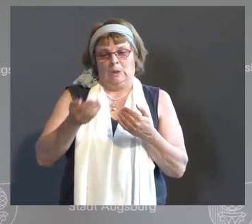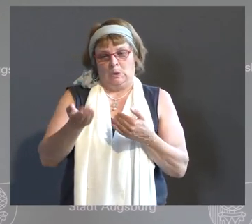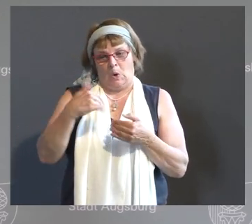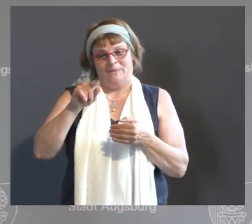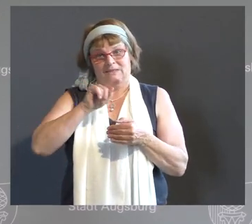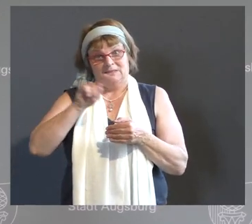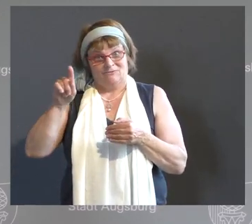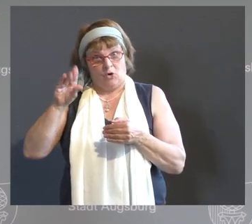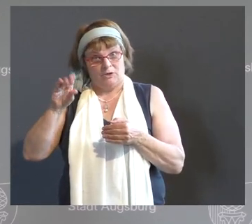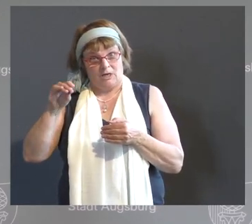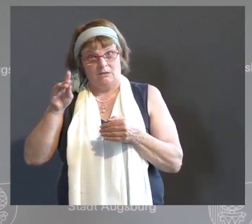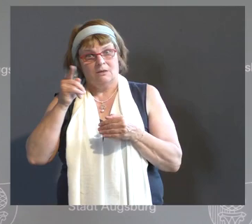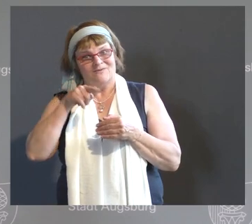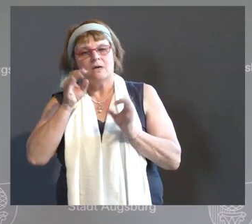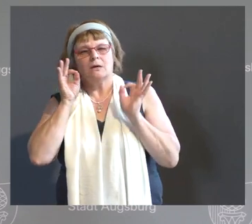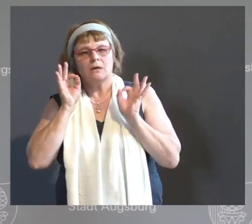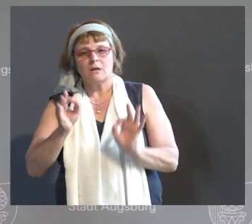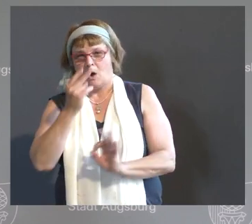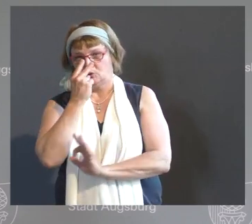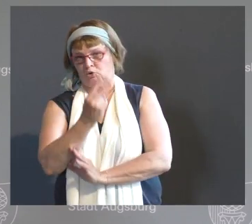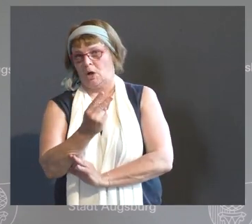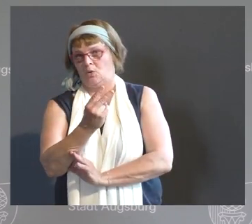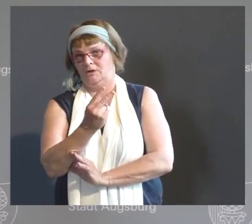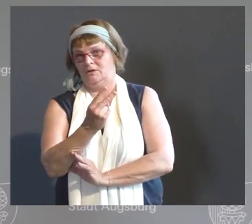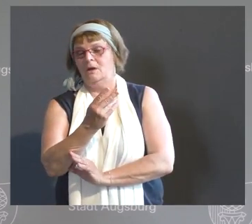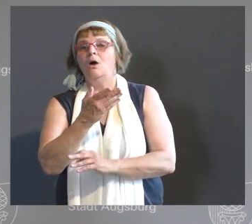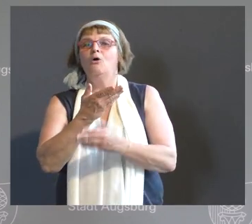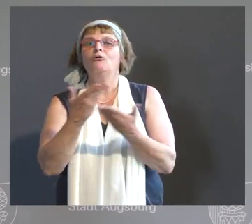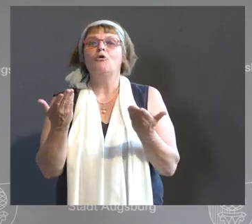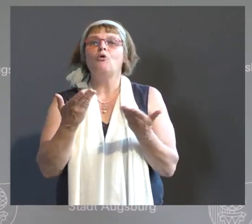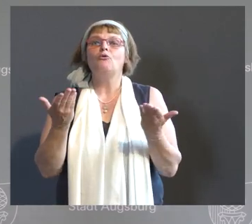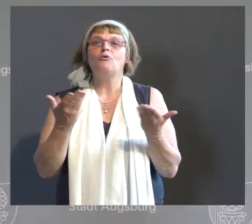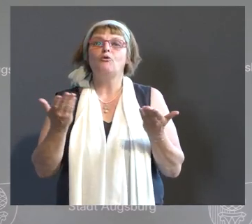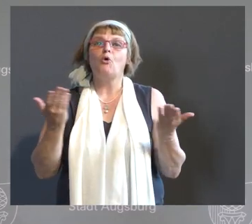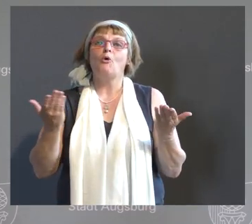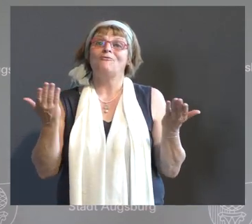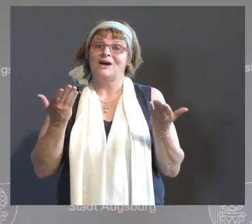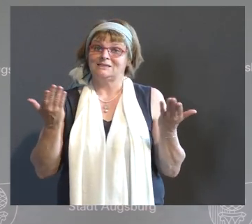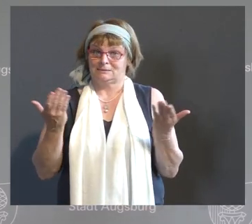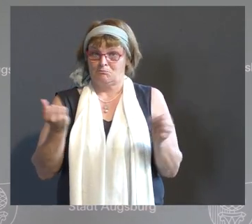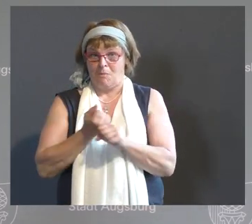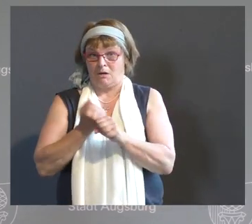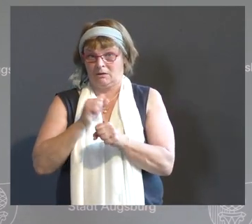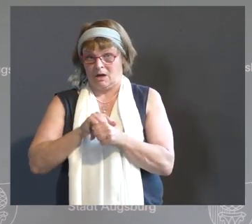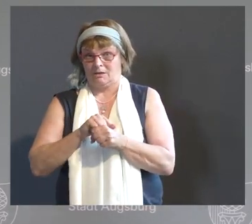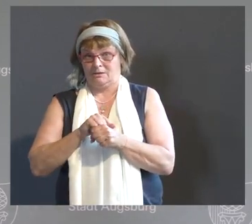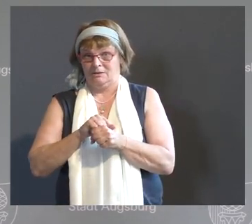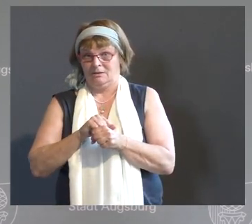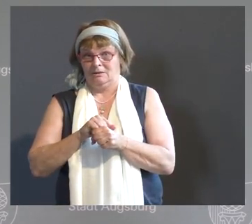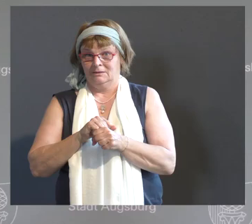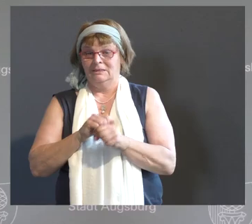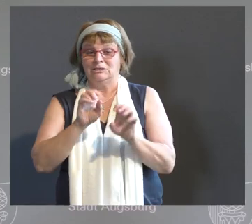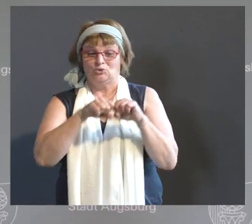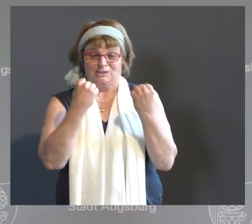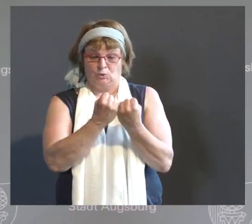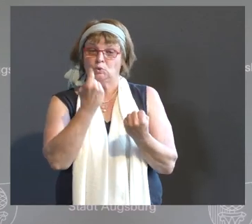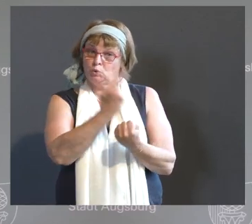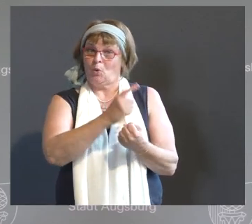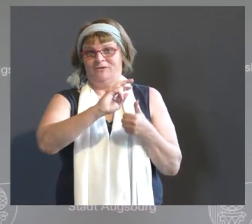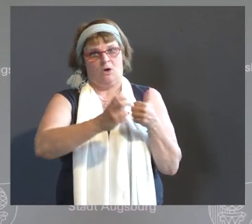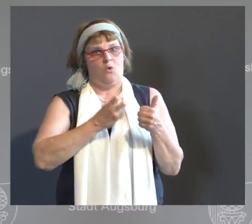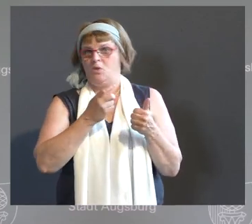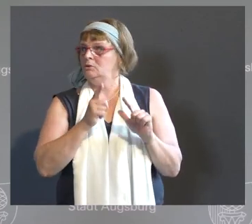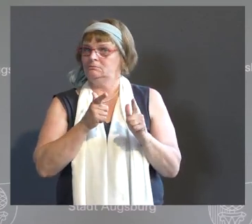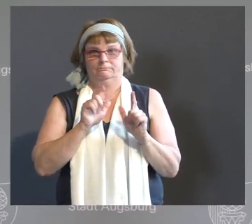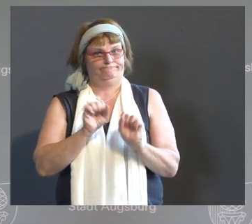kommenden Wochenenden hingeschaut werden, wo hier was passiert und frühzeitig eingegriffen werden, weil so eine Wiederholung wird es nicht geben.